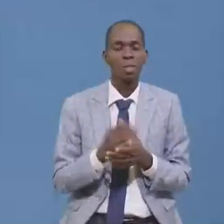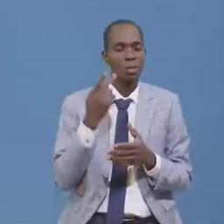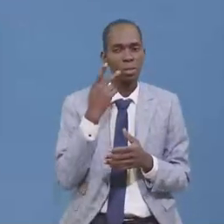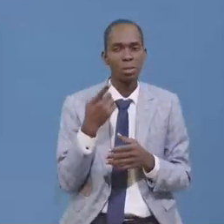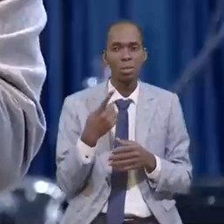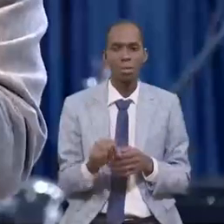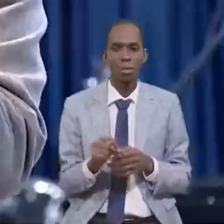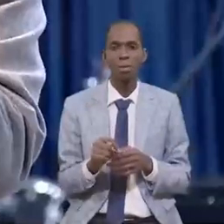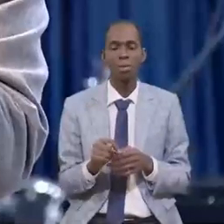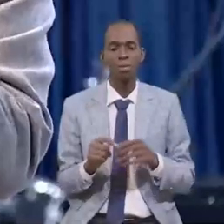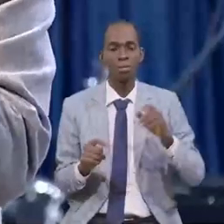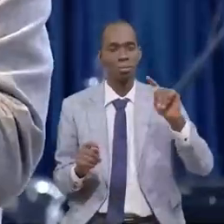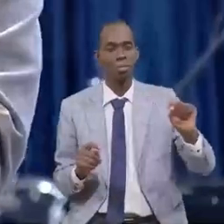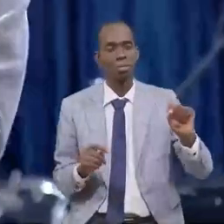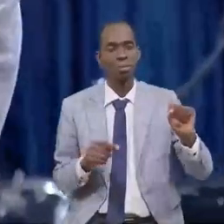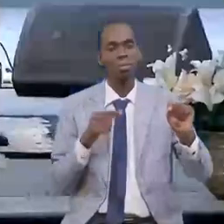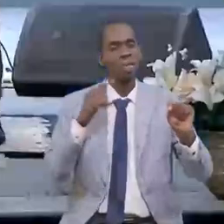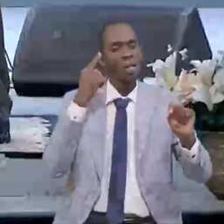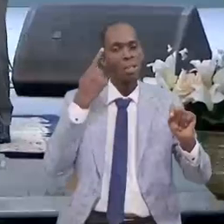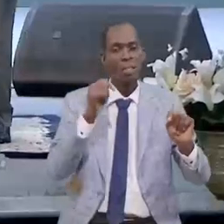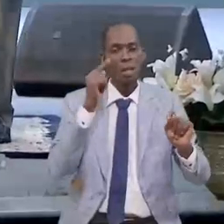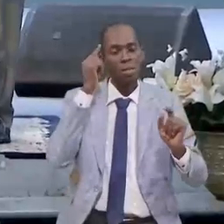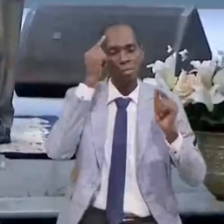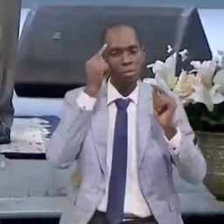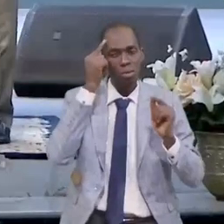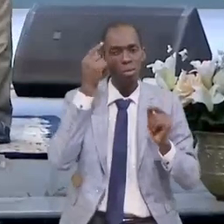Nous allons ensuite voir les projets de sa pensée.